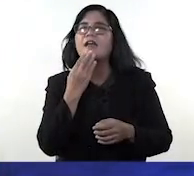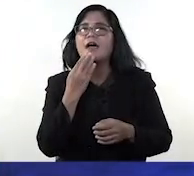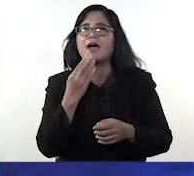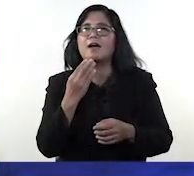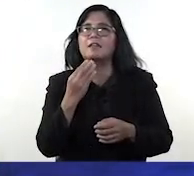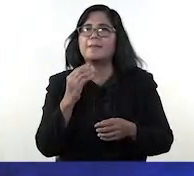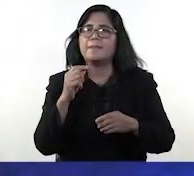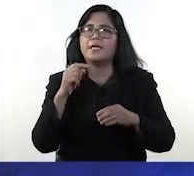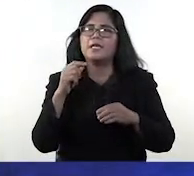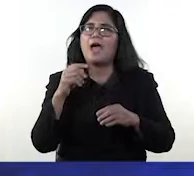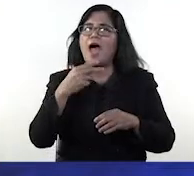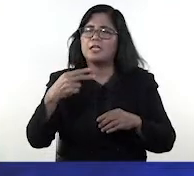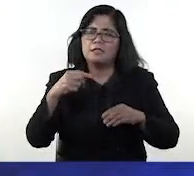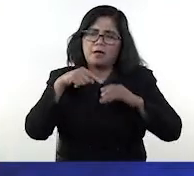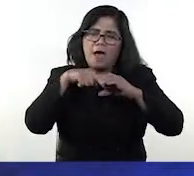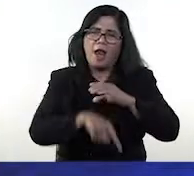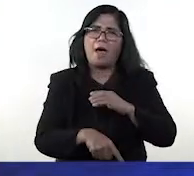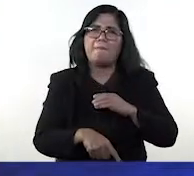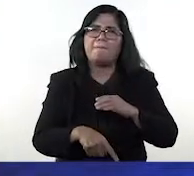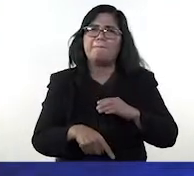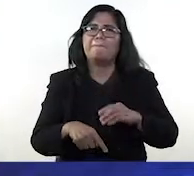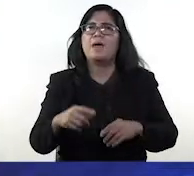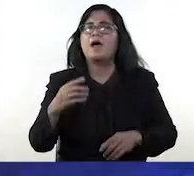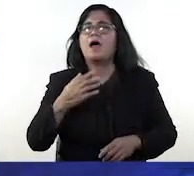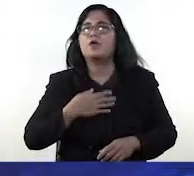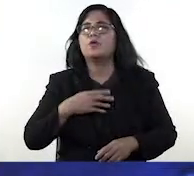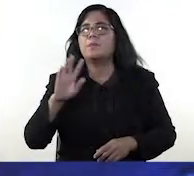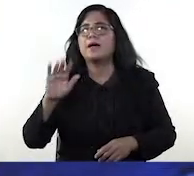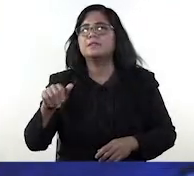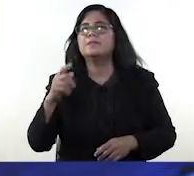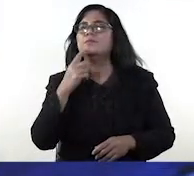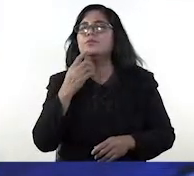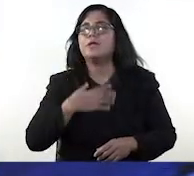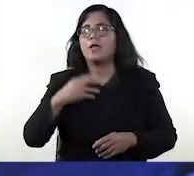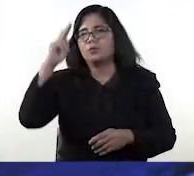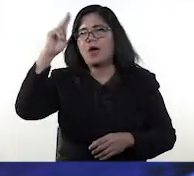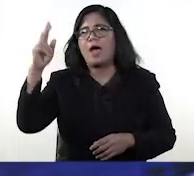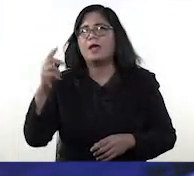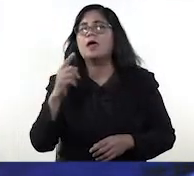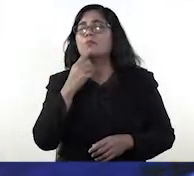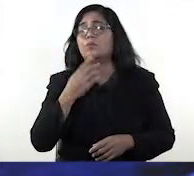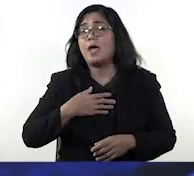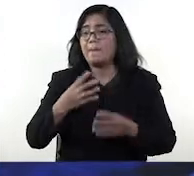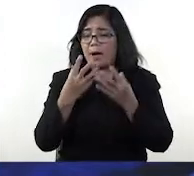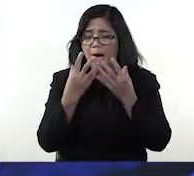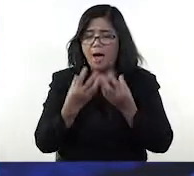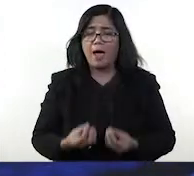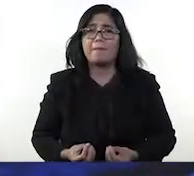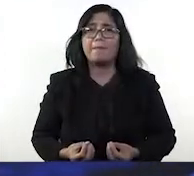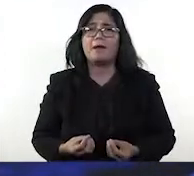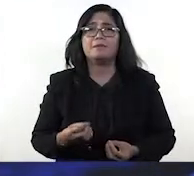aku masih punya Tuhan Punya pengharapan